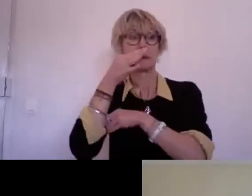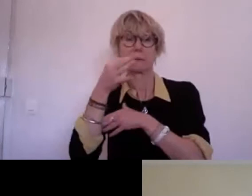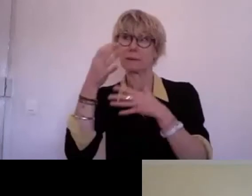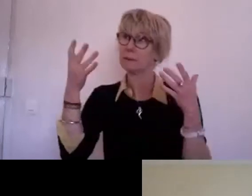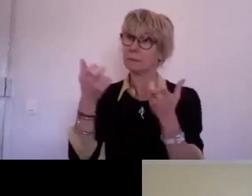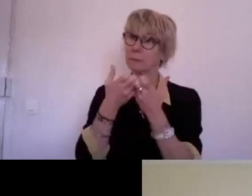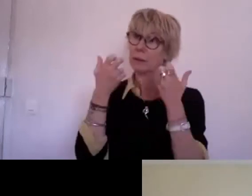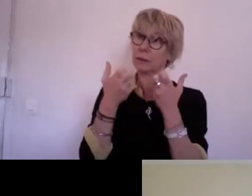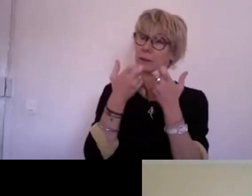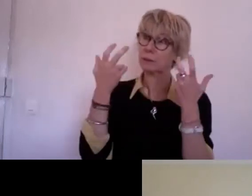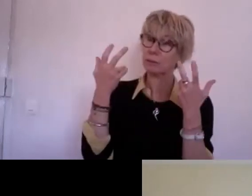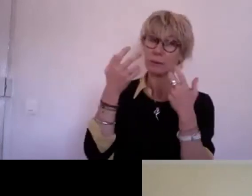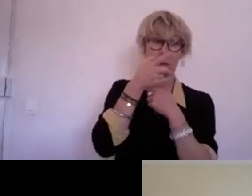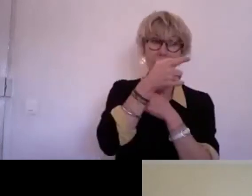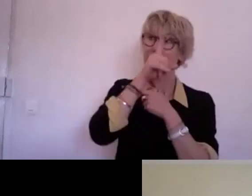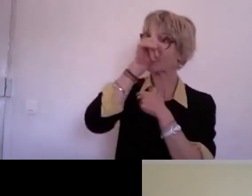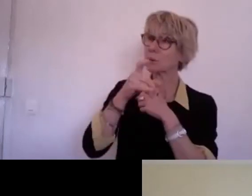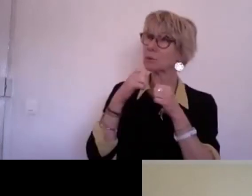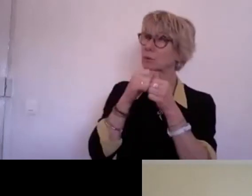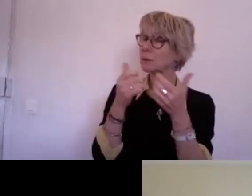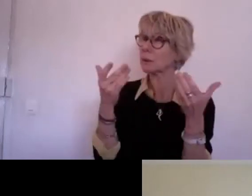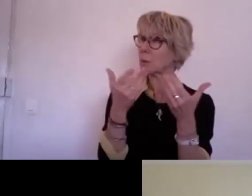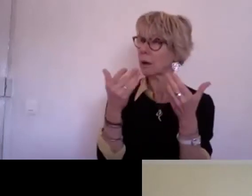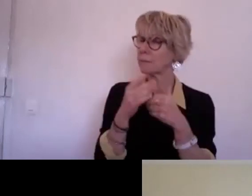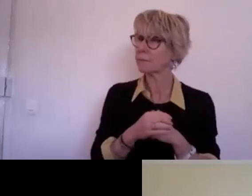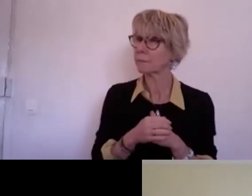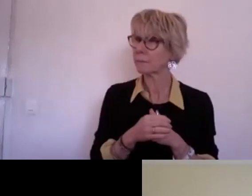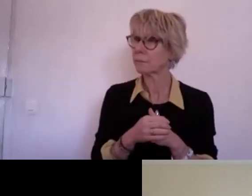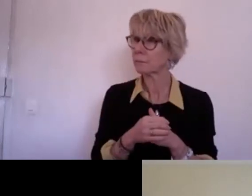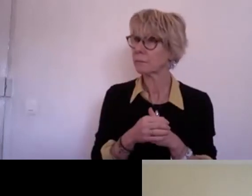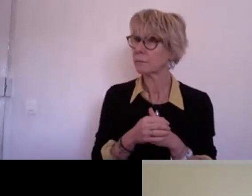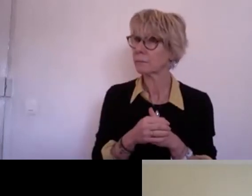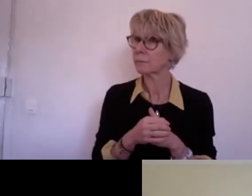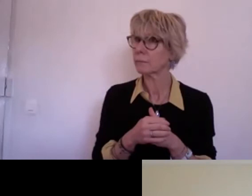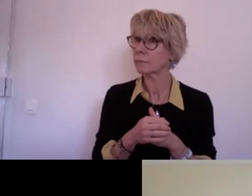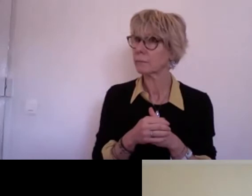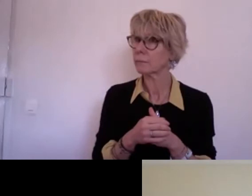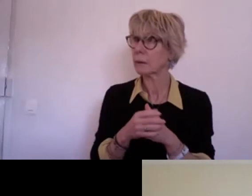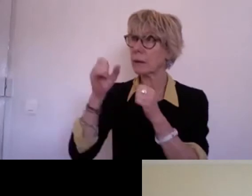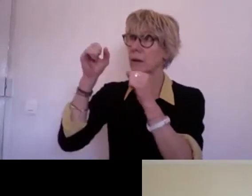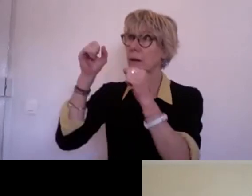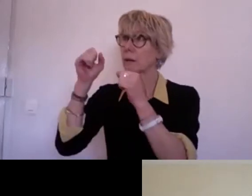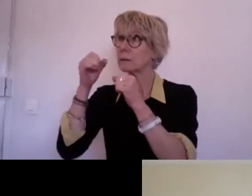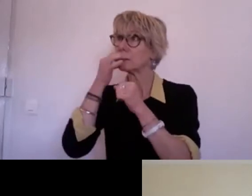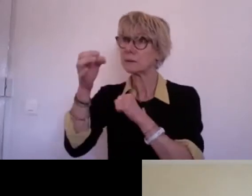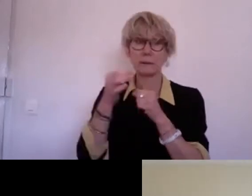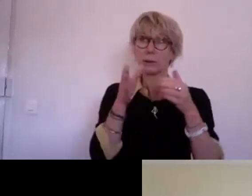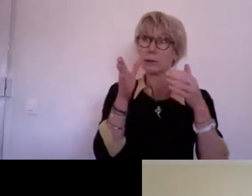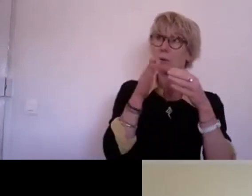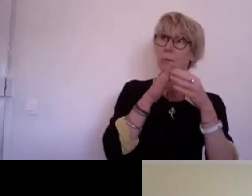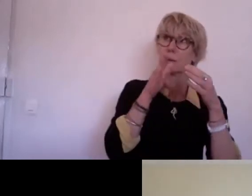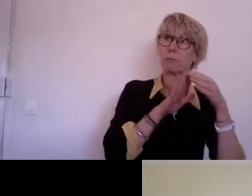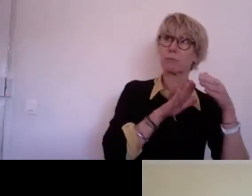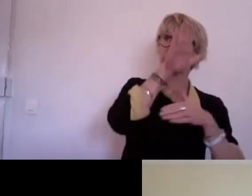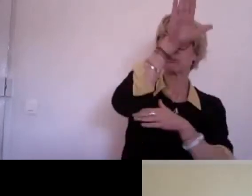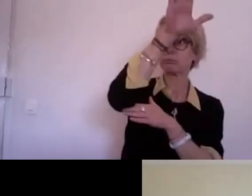est possible de proposer par rapport à la demande qui était peut-être exponentielle. C'est la question qui